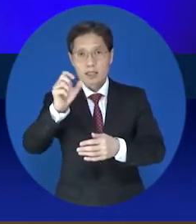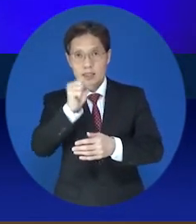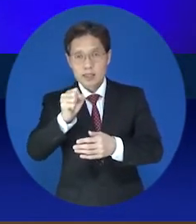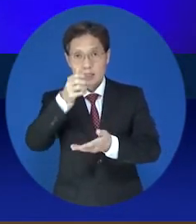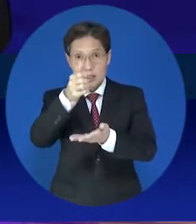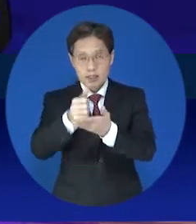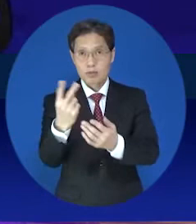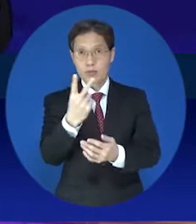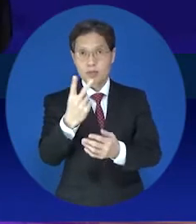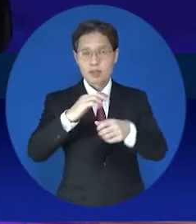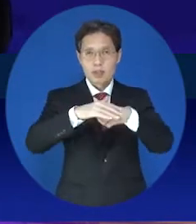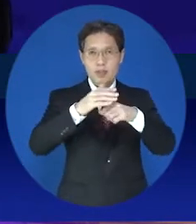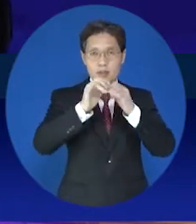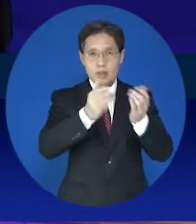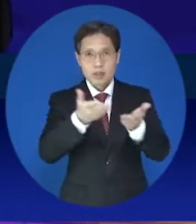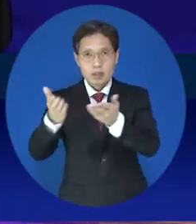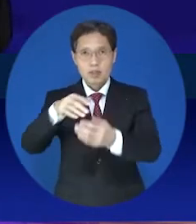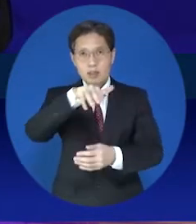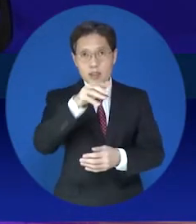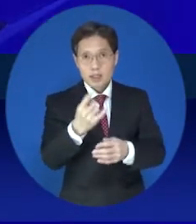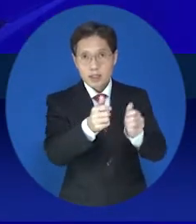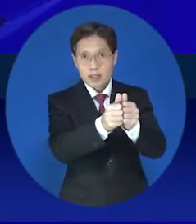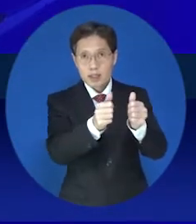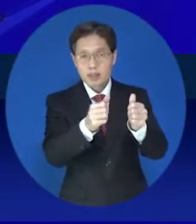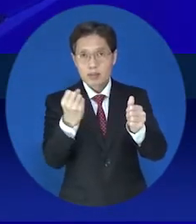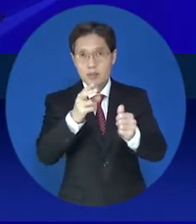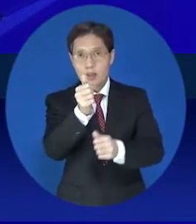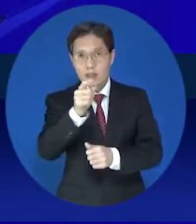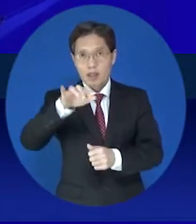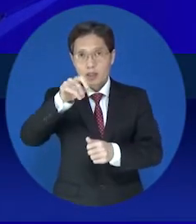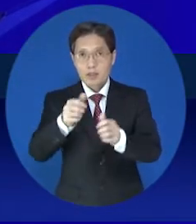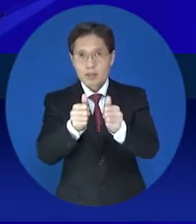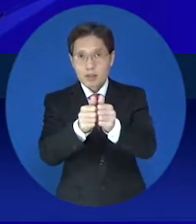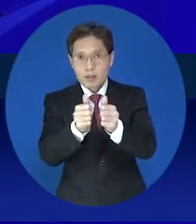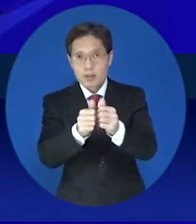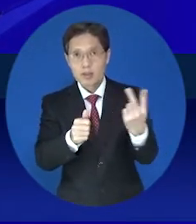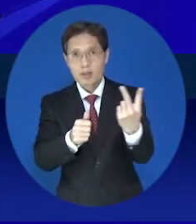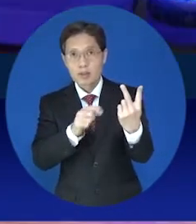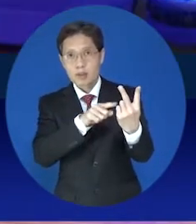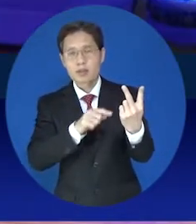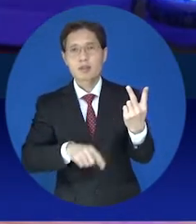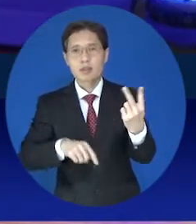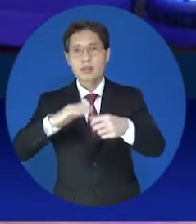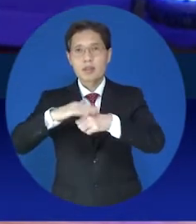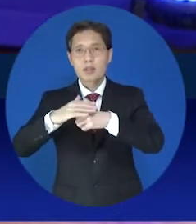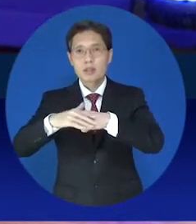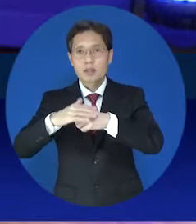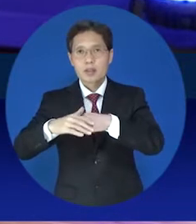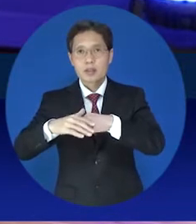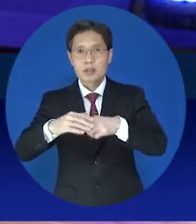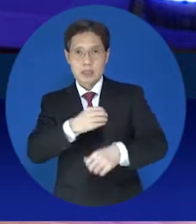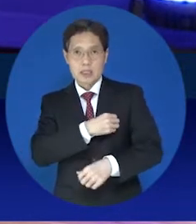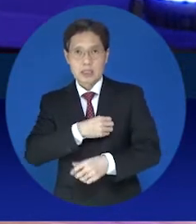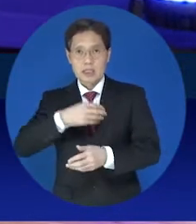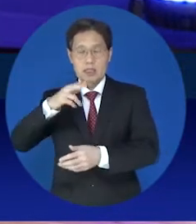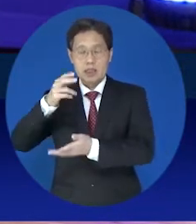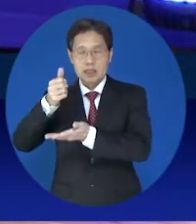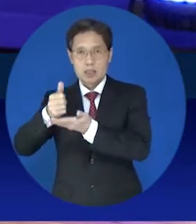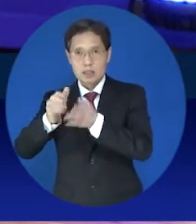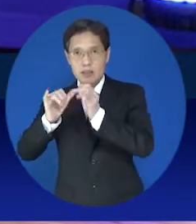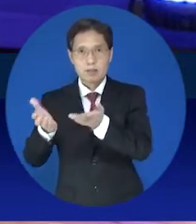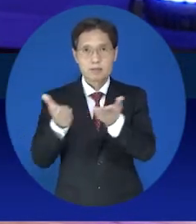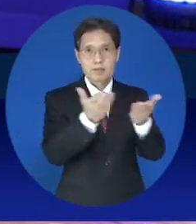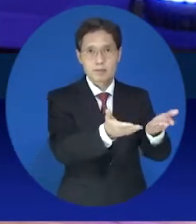표창을 최현 의 홍 라이크 대표와 하 재 옥 개수 나무 주식회사 대표가 대구 강력 시의회 의장 표창을